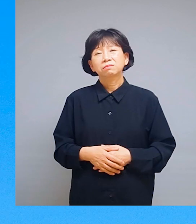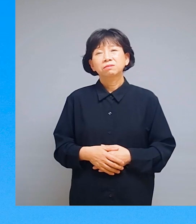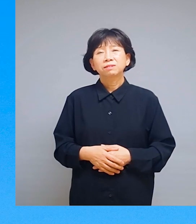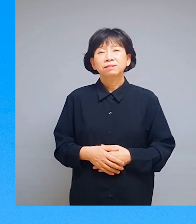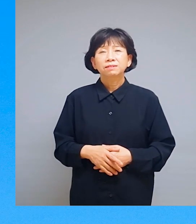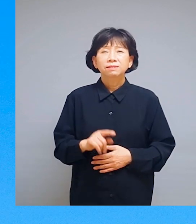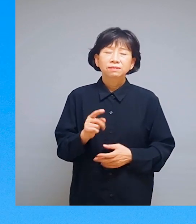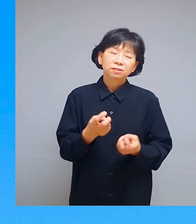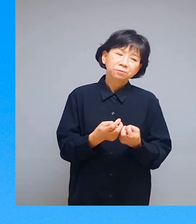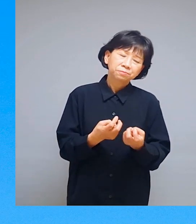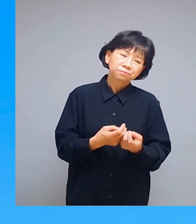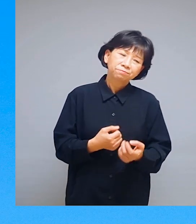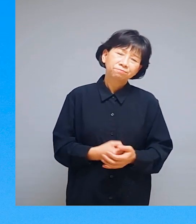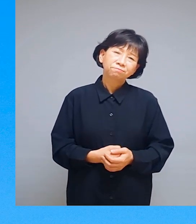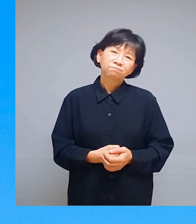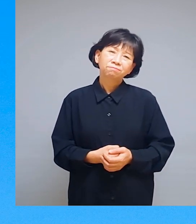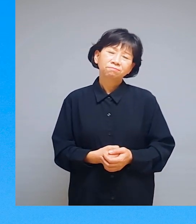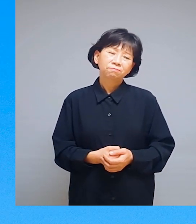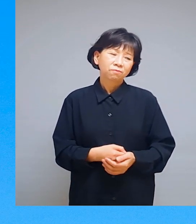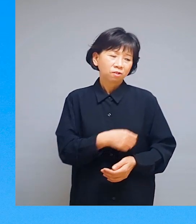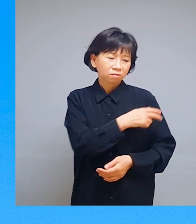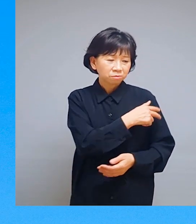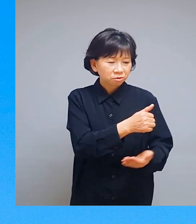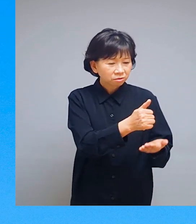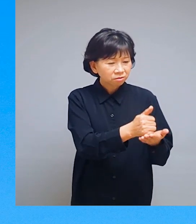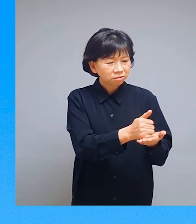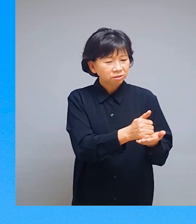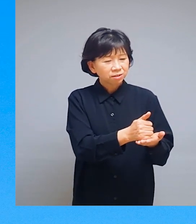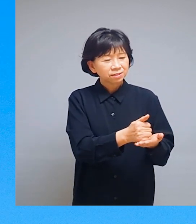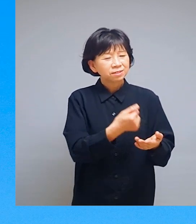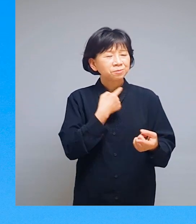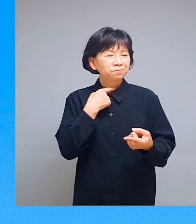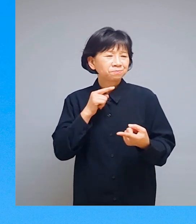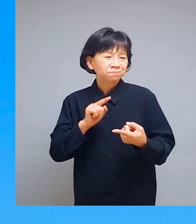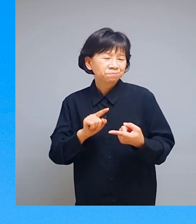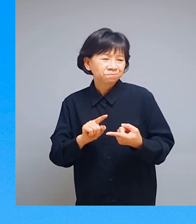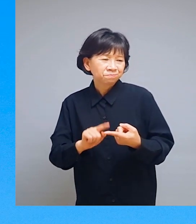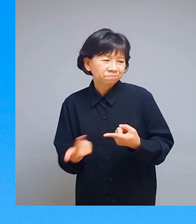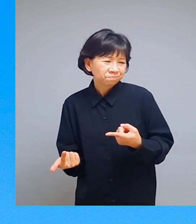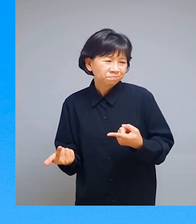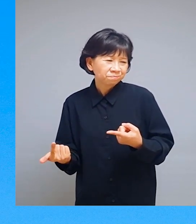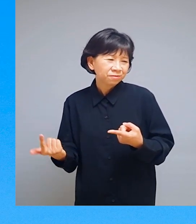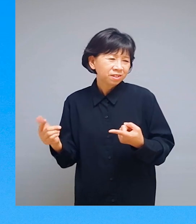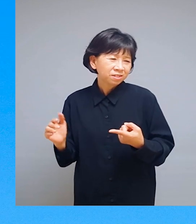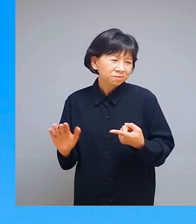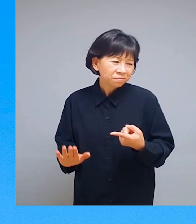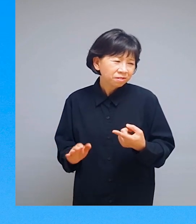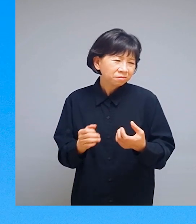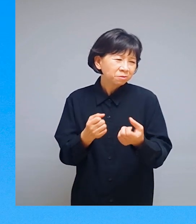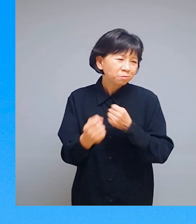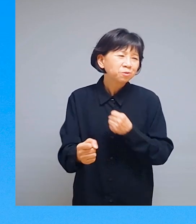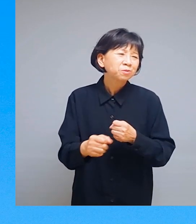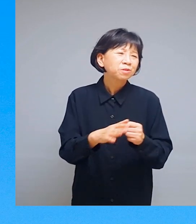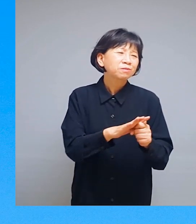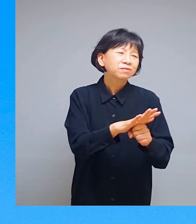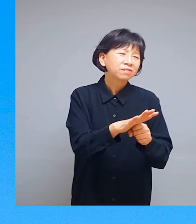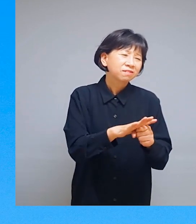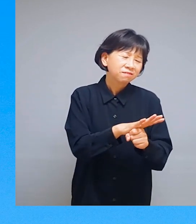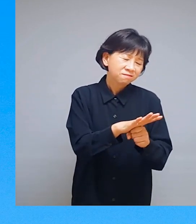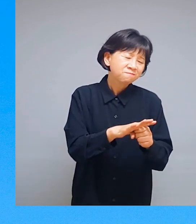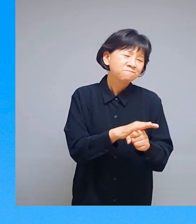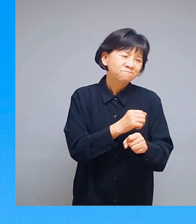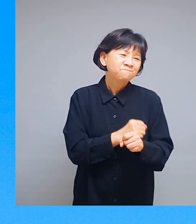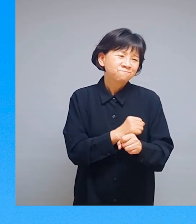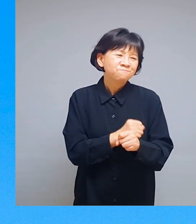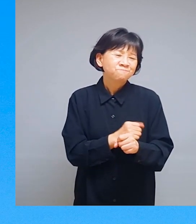저 집사님 내가 마음에 안 들지만 그래도 사랑해야지. 저 목사님